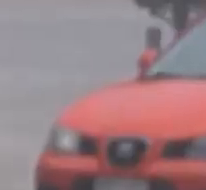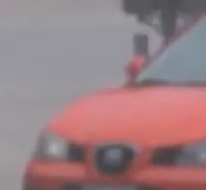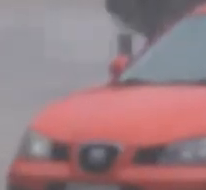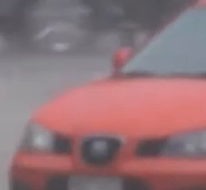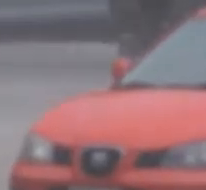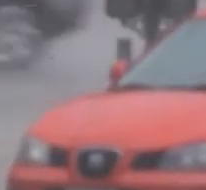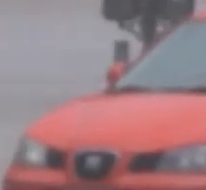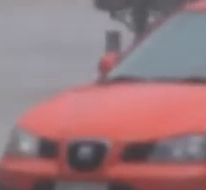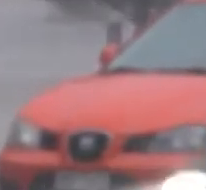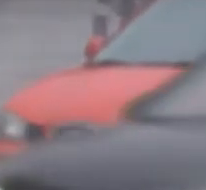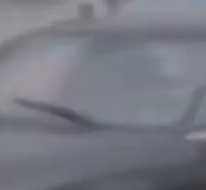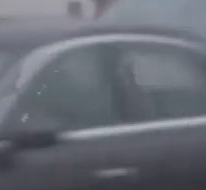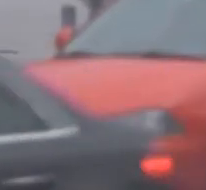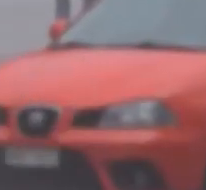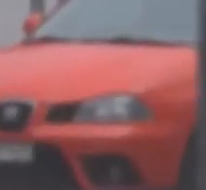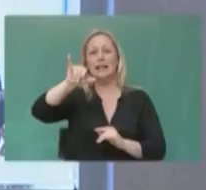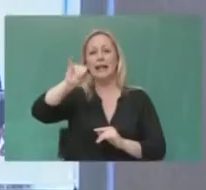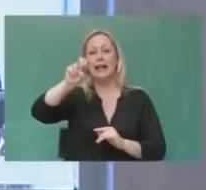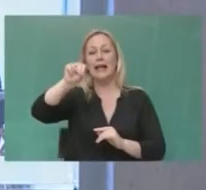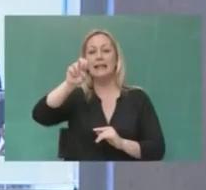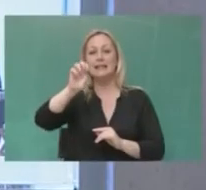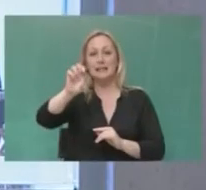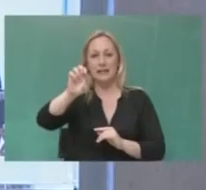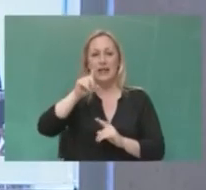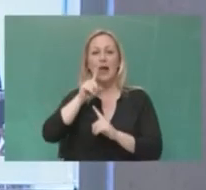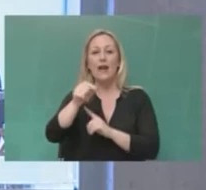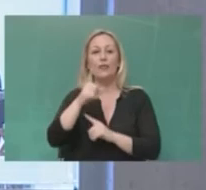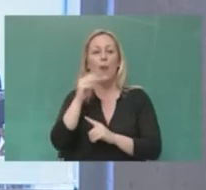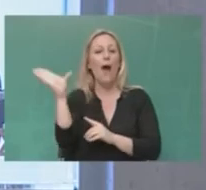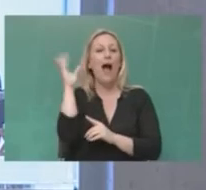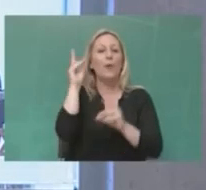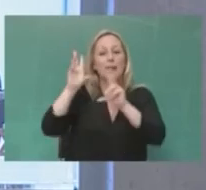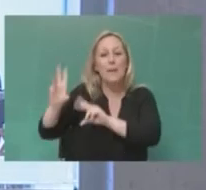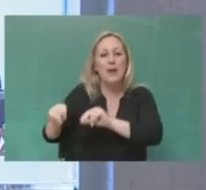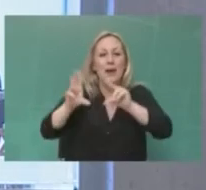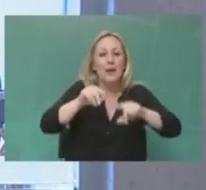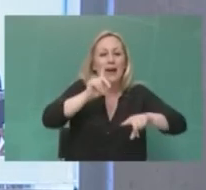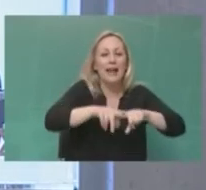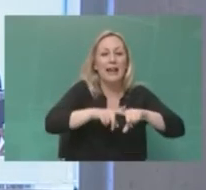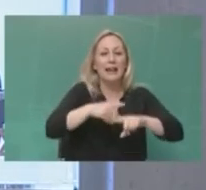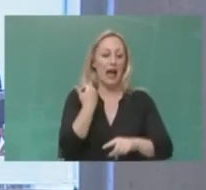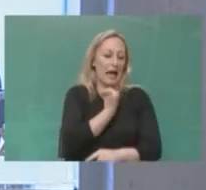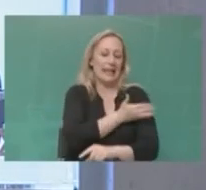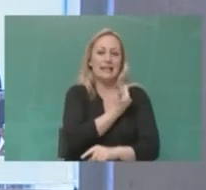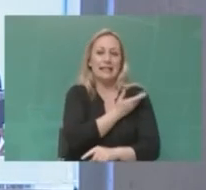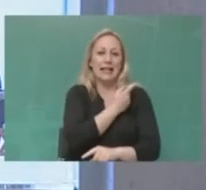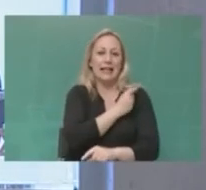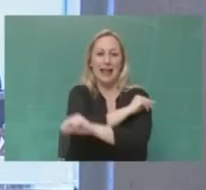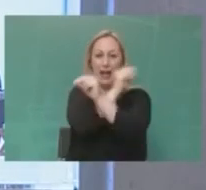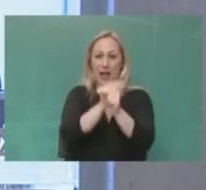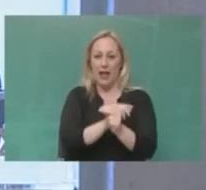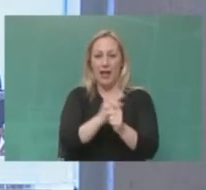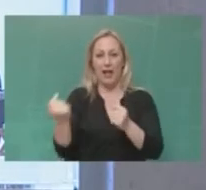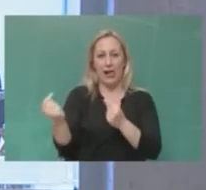Δήμαρχος Γιάννης Μπουτάρης. Διάφορες ξυπνάκηδες, αμόρφουτι θα έλεγα, το ρεζίλι σίτις το